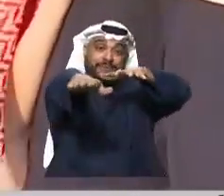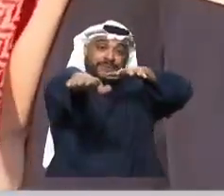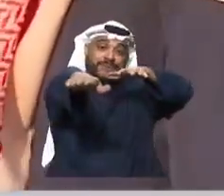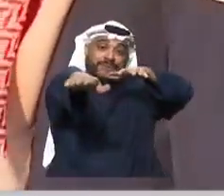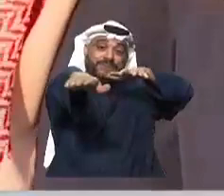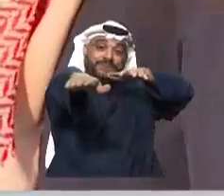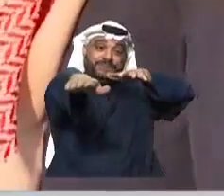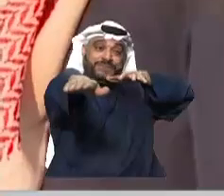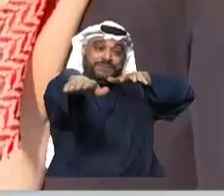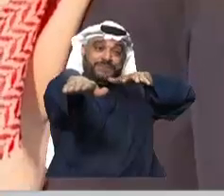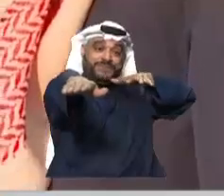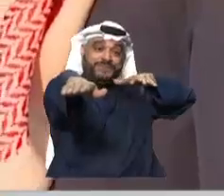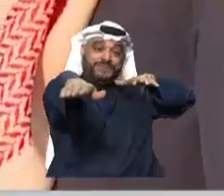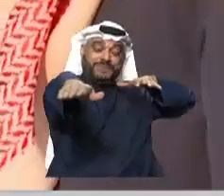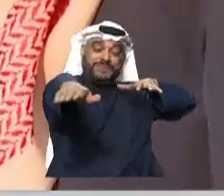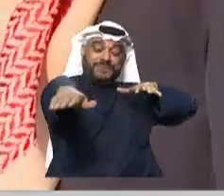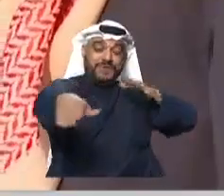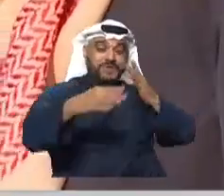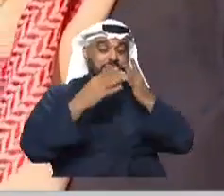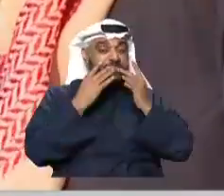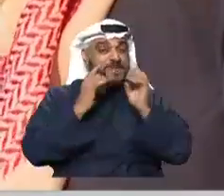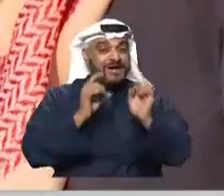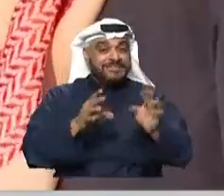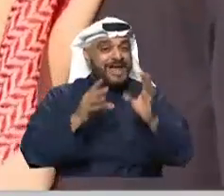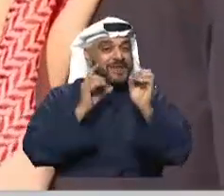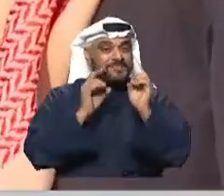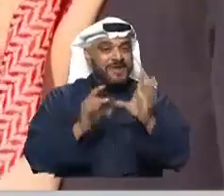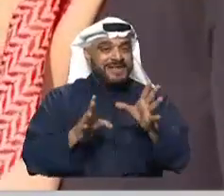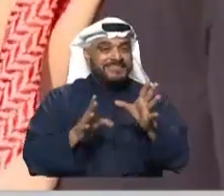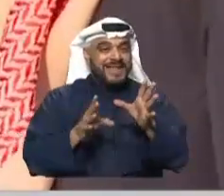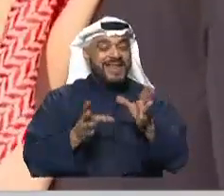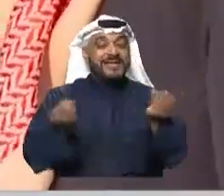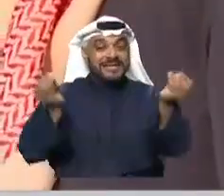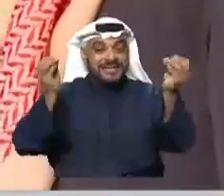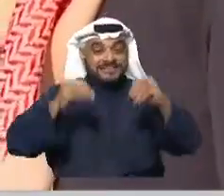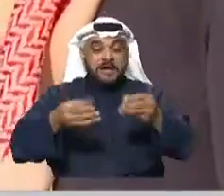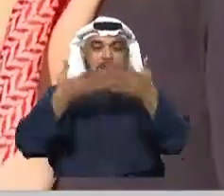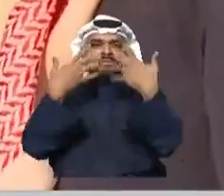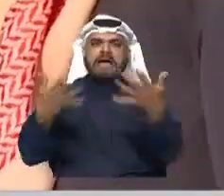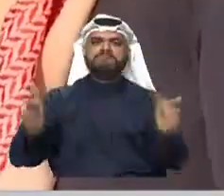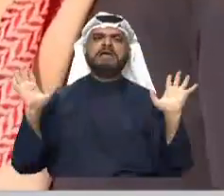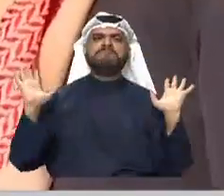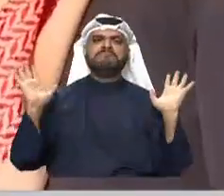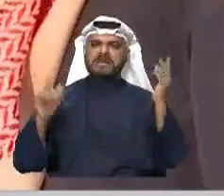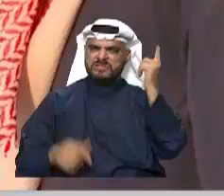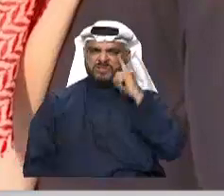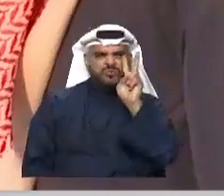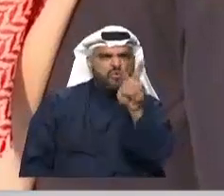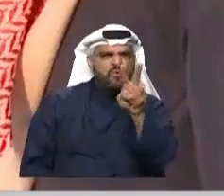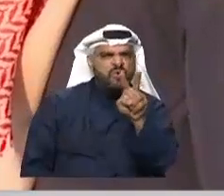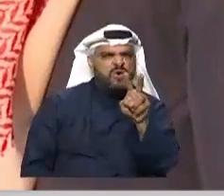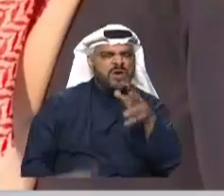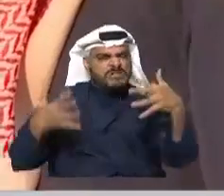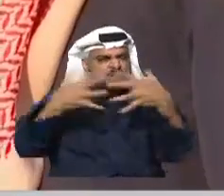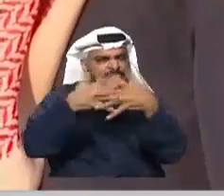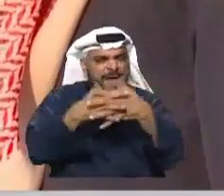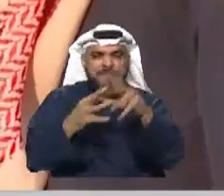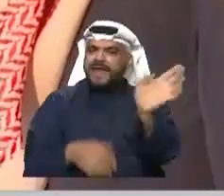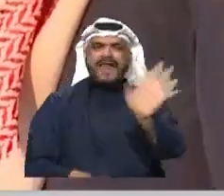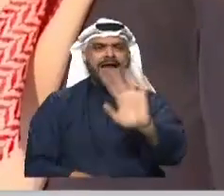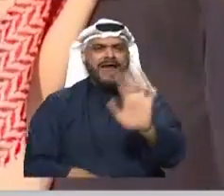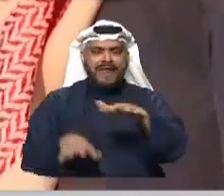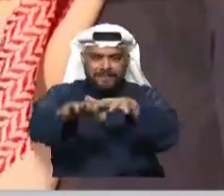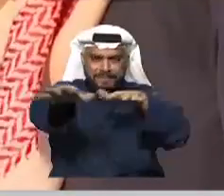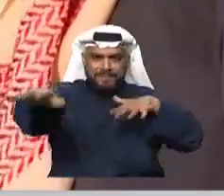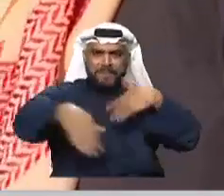وتوافدها بقوه لمنفذ يعني العبدلي، الا ان يعني ما شاء الله سلاسه بالاجراءات ويعني يعني